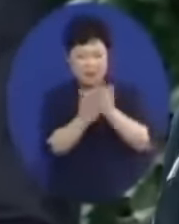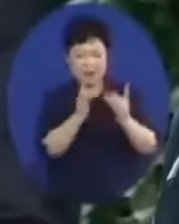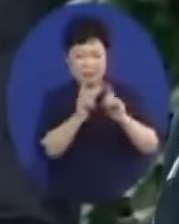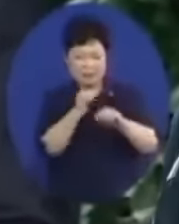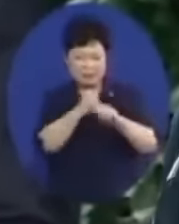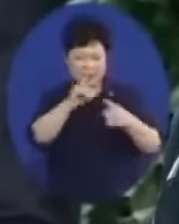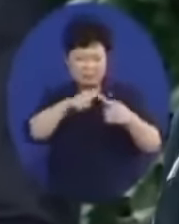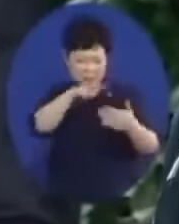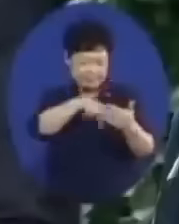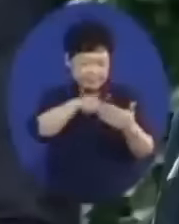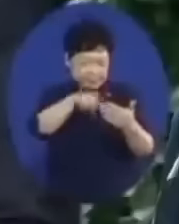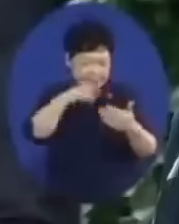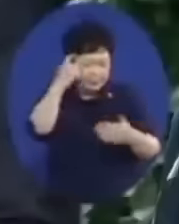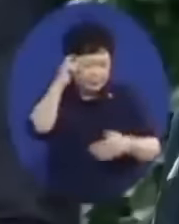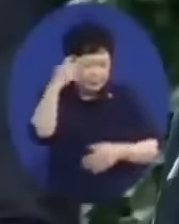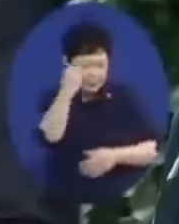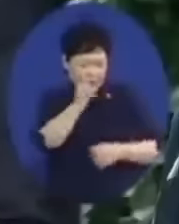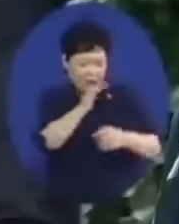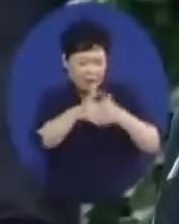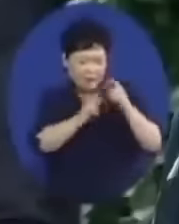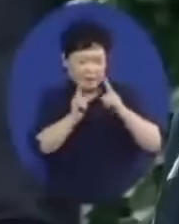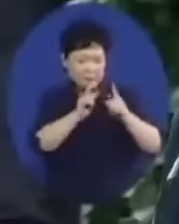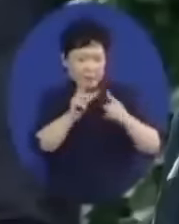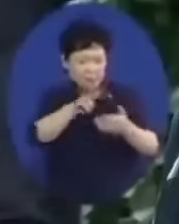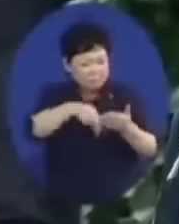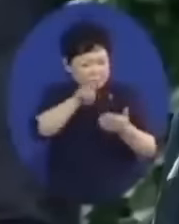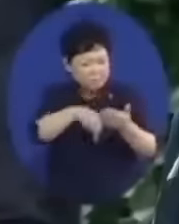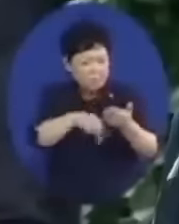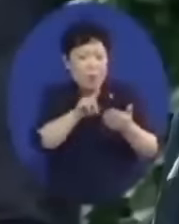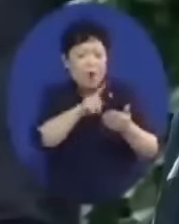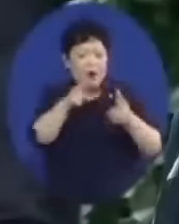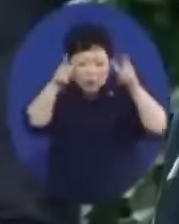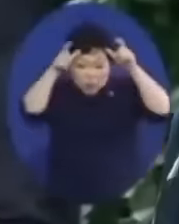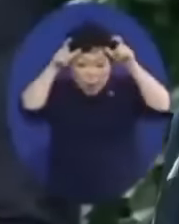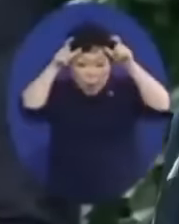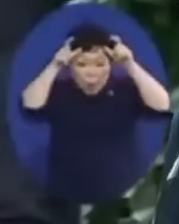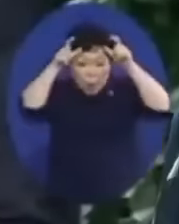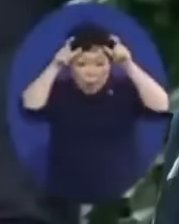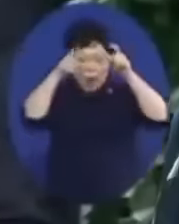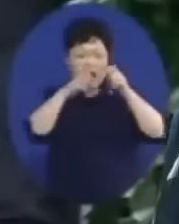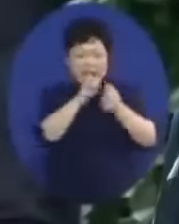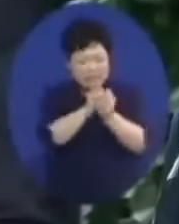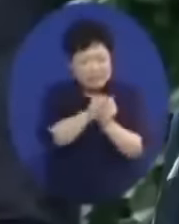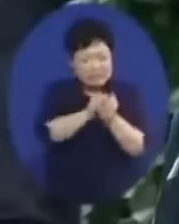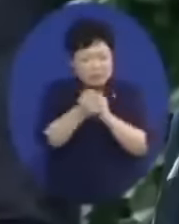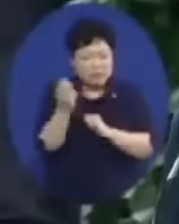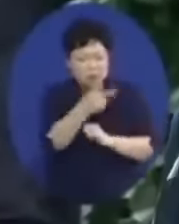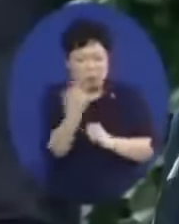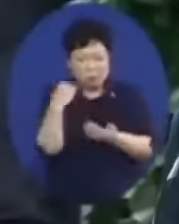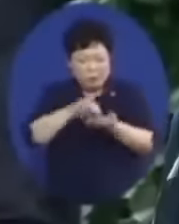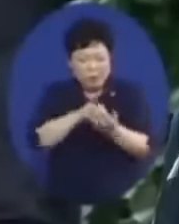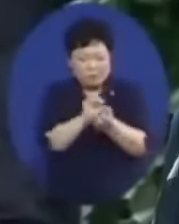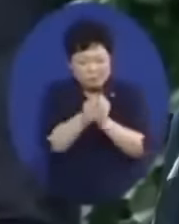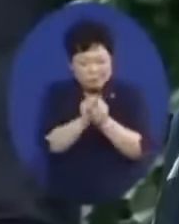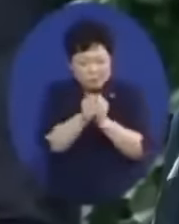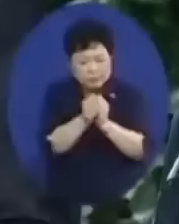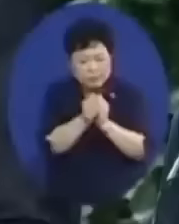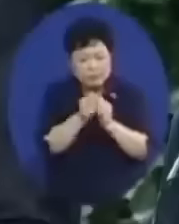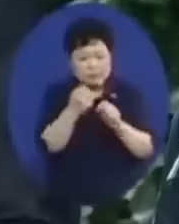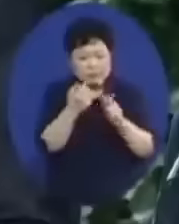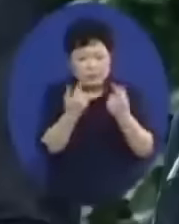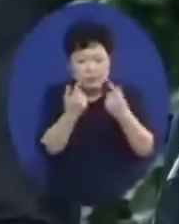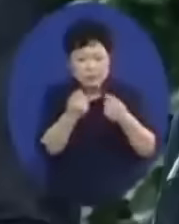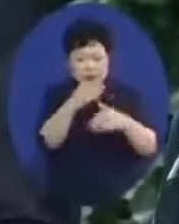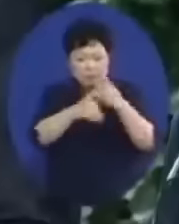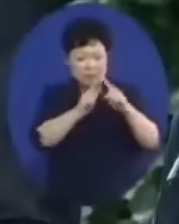말씀을 묵상하며 말씀 묵상을 소위 되새김질에 비유했습니다. 말씀을 씹고 또 씹고 묵상하는 중에 말씀이